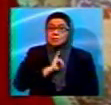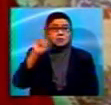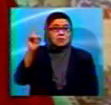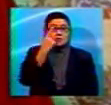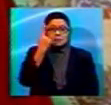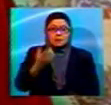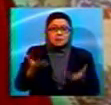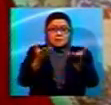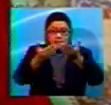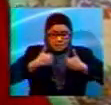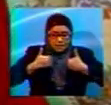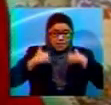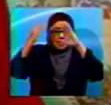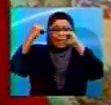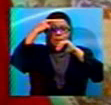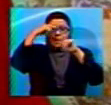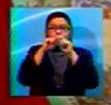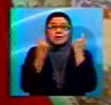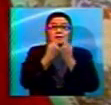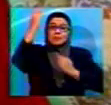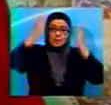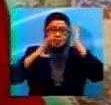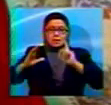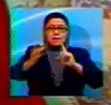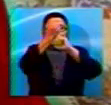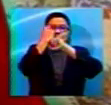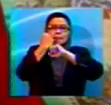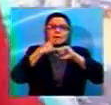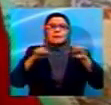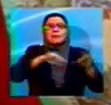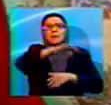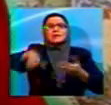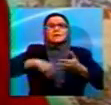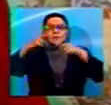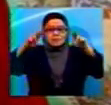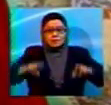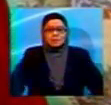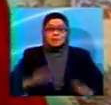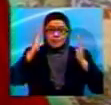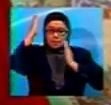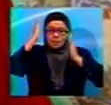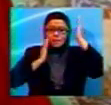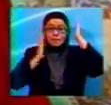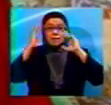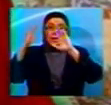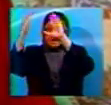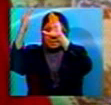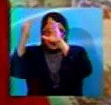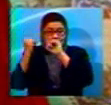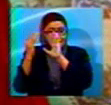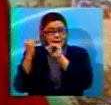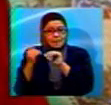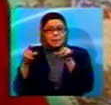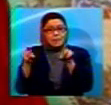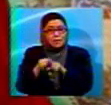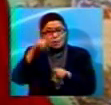harapan untuk pasukan kita menang tetapi juga seluruh rakyat Malaysia berharap sup untuk